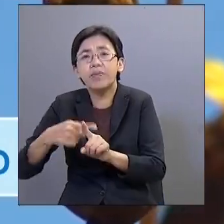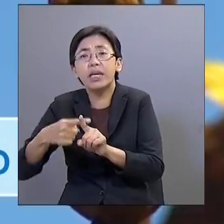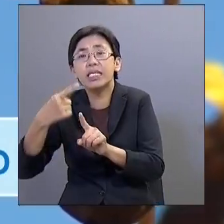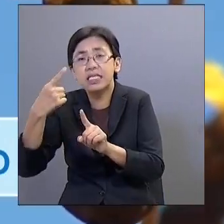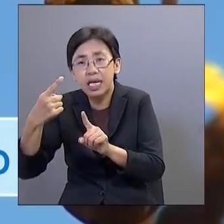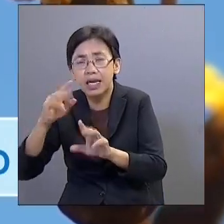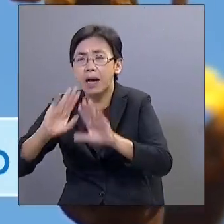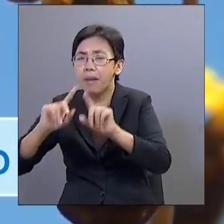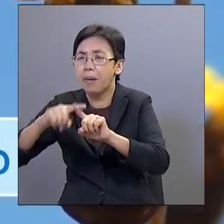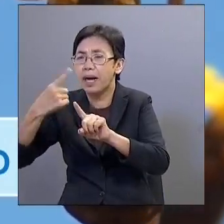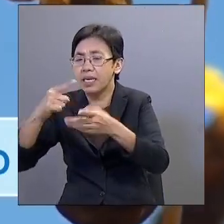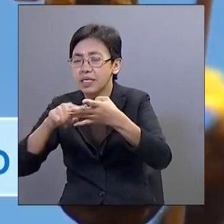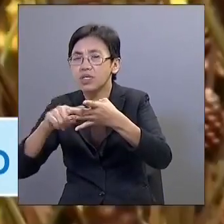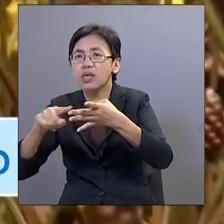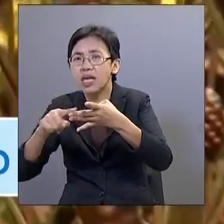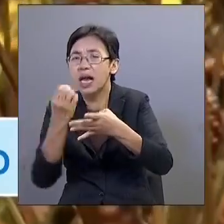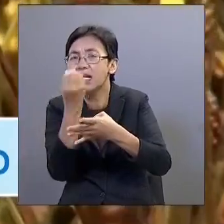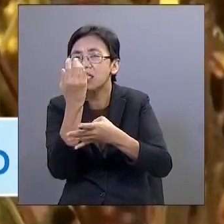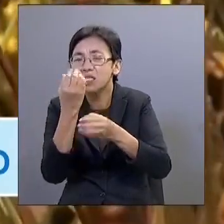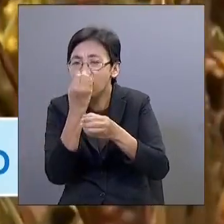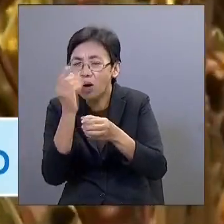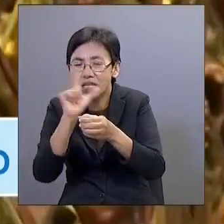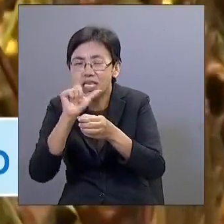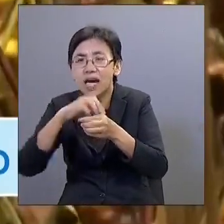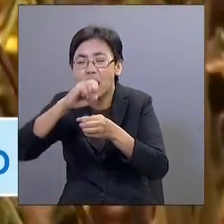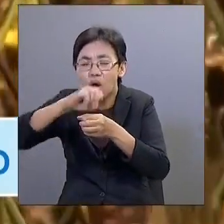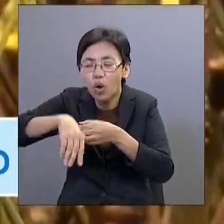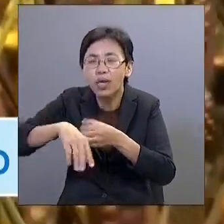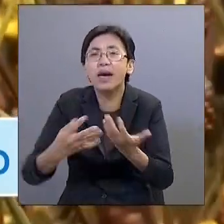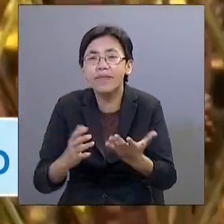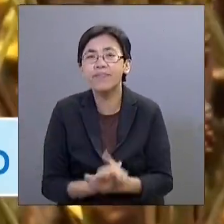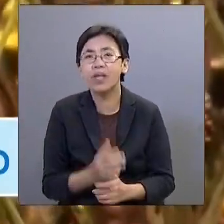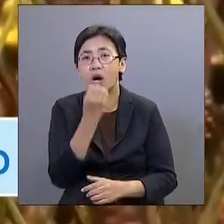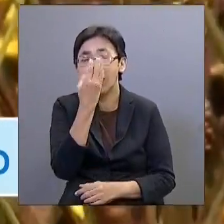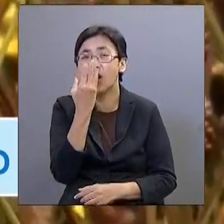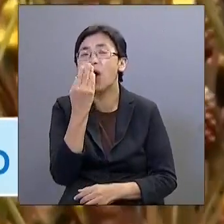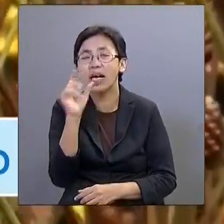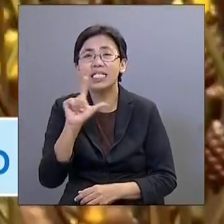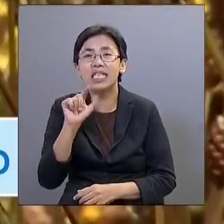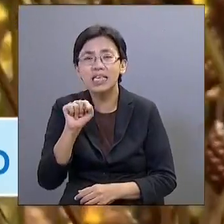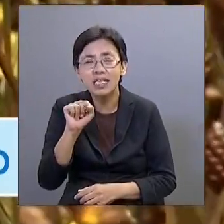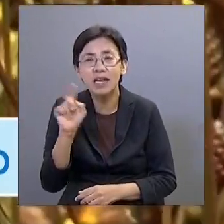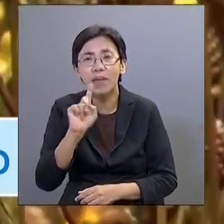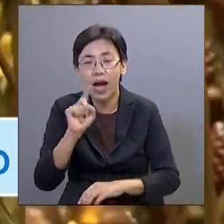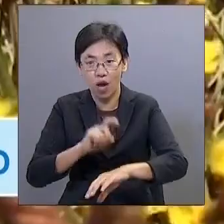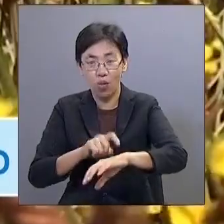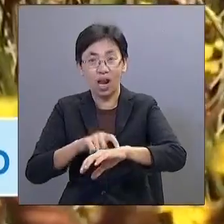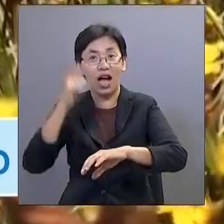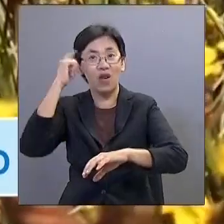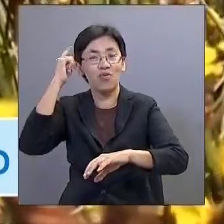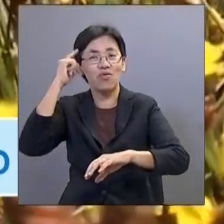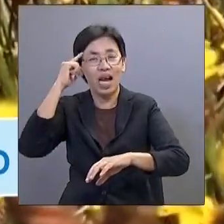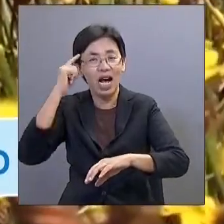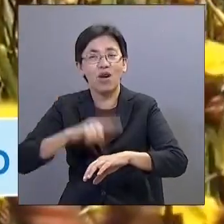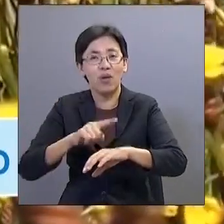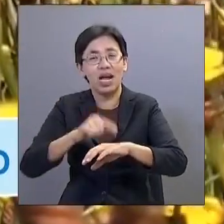เดือนมกราคมของทุกปีคนโบราณจึงนำความมหัศจรรย์ของดอกทิพวรรณนี้เป็นเครื่องบอกเวลาเพลนแล้วก็เวลา